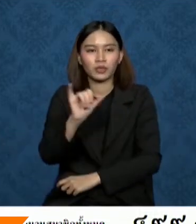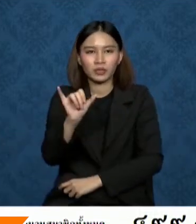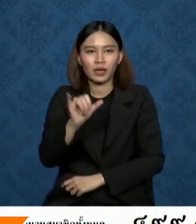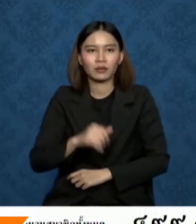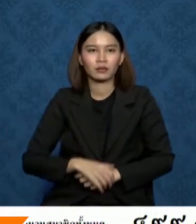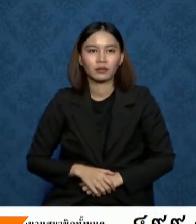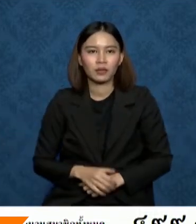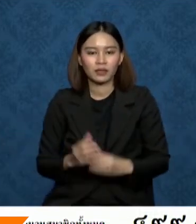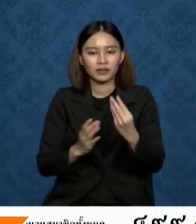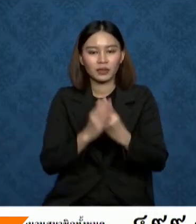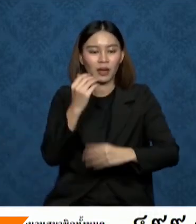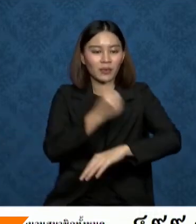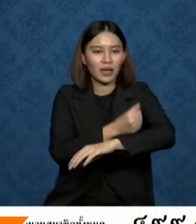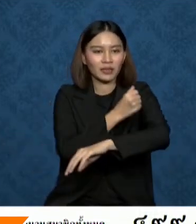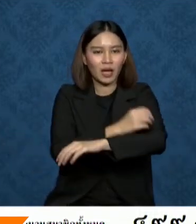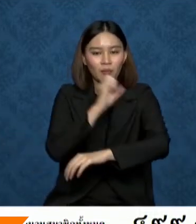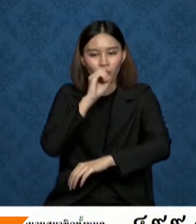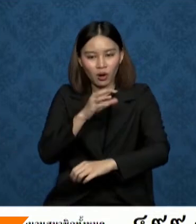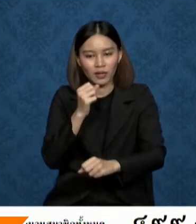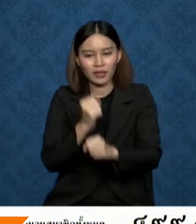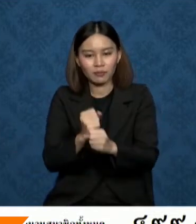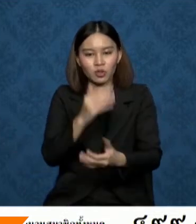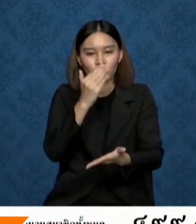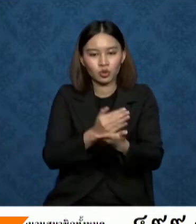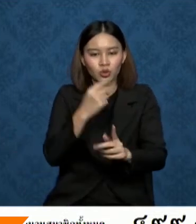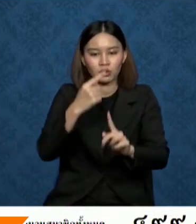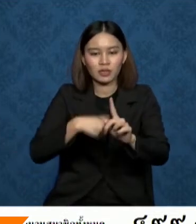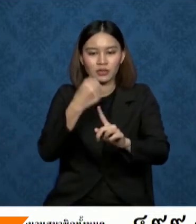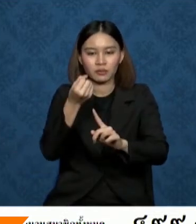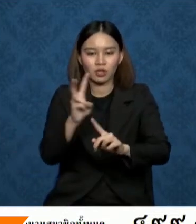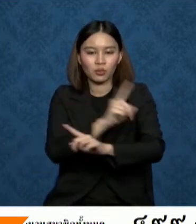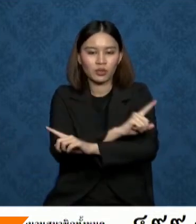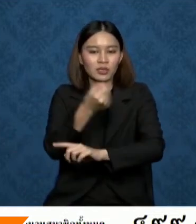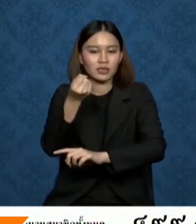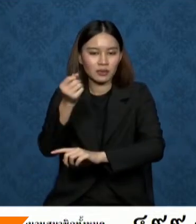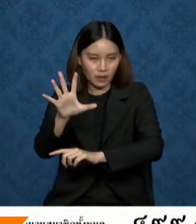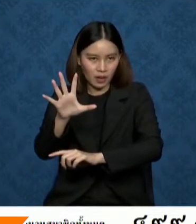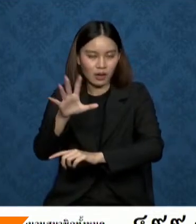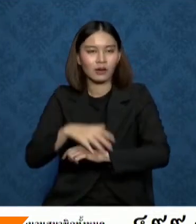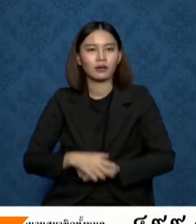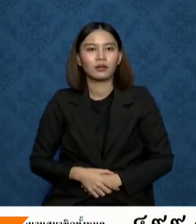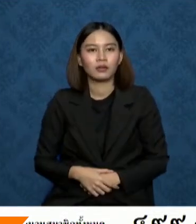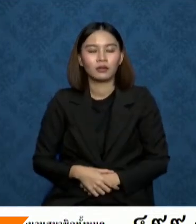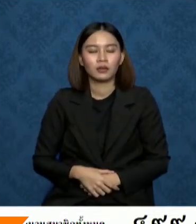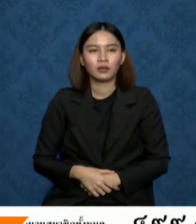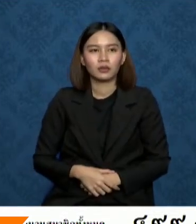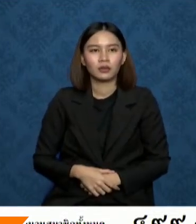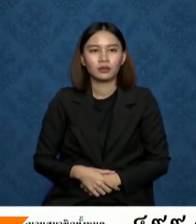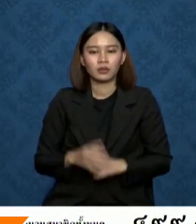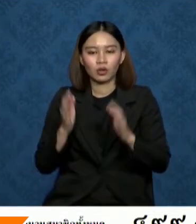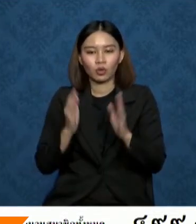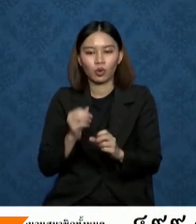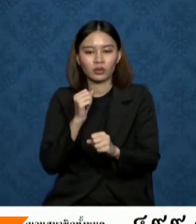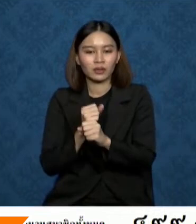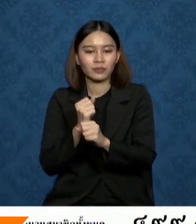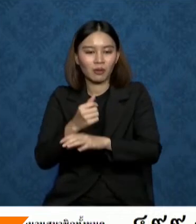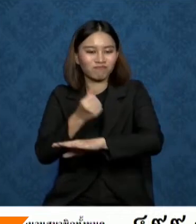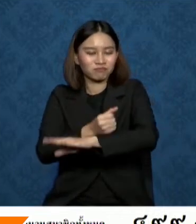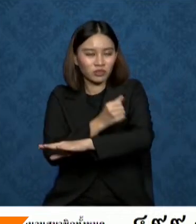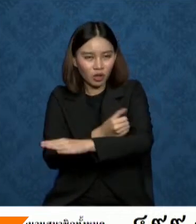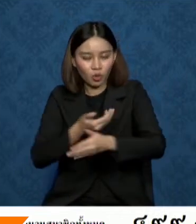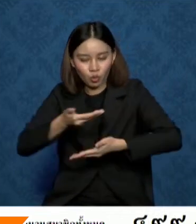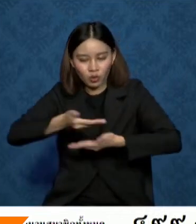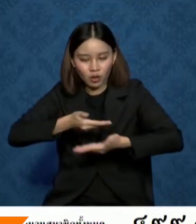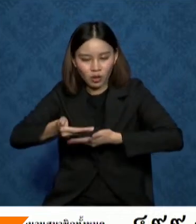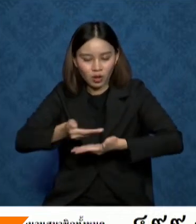็สาภาพแรงงานได้แจ้งนดหยดงานตั้แตวัที่ 15 ทัวาคมหลงจากพรักงานประนอมไกลเกีย แล